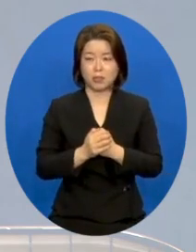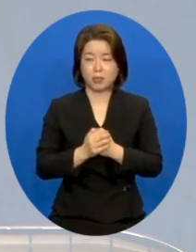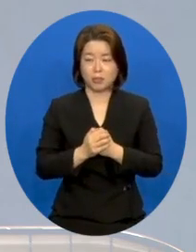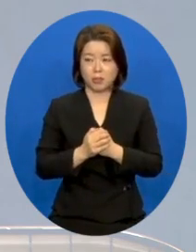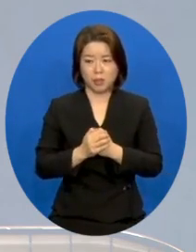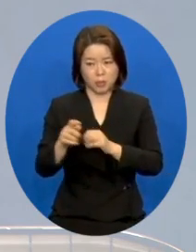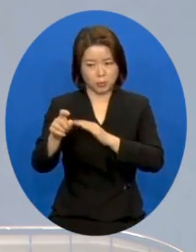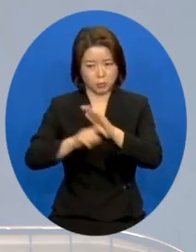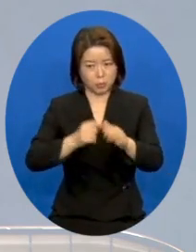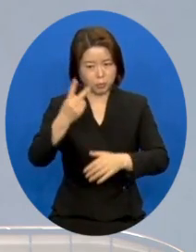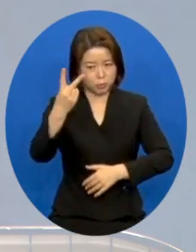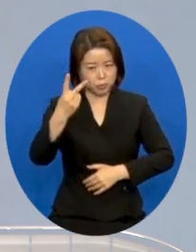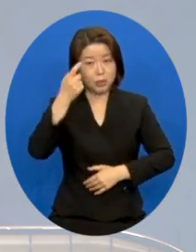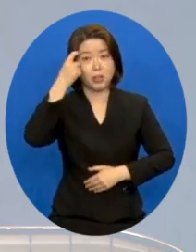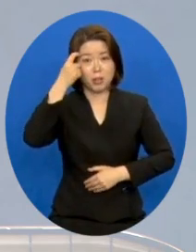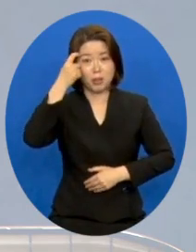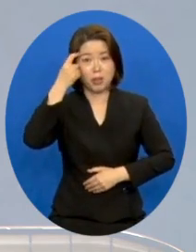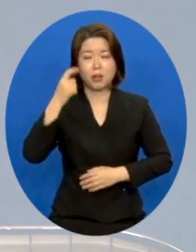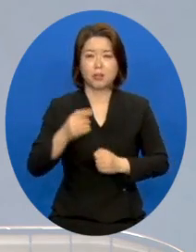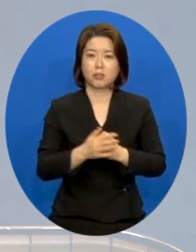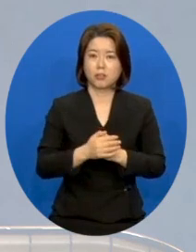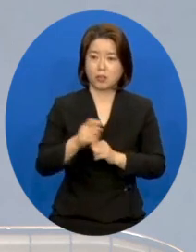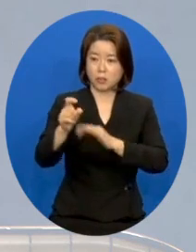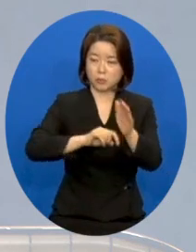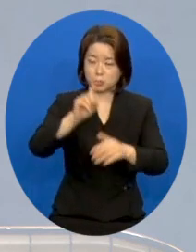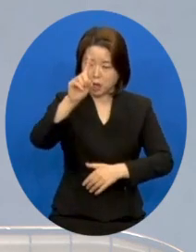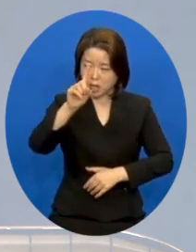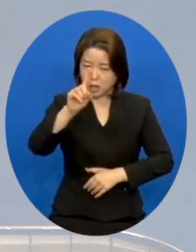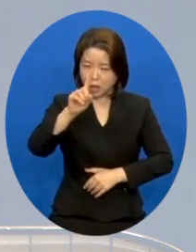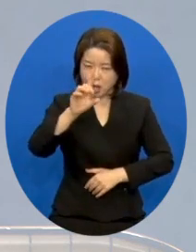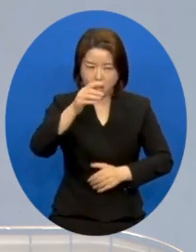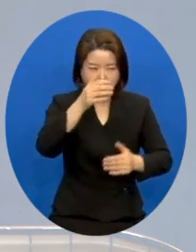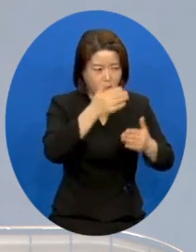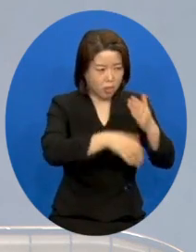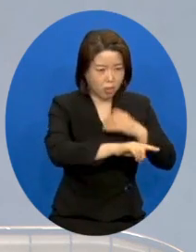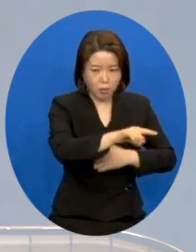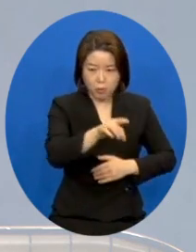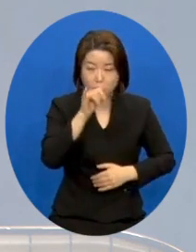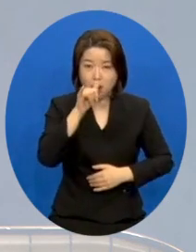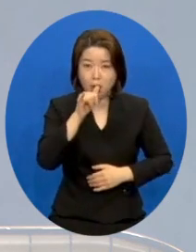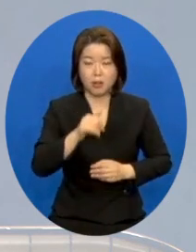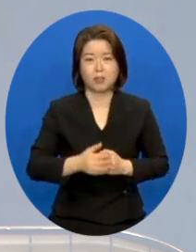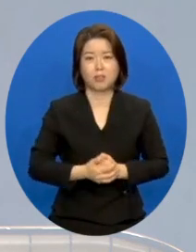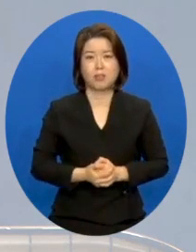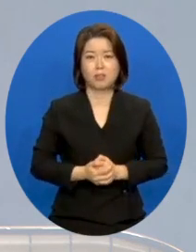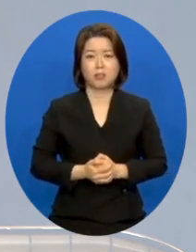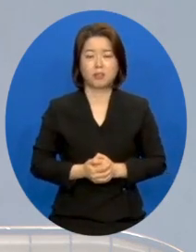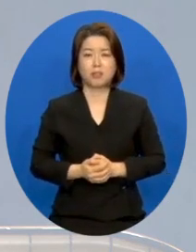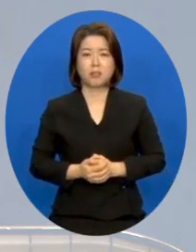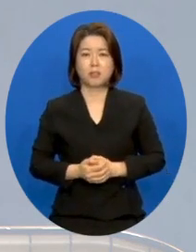내 생각이 들음 을 도둑 하나가 아직도 남아있다는 것도 2가 나가